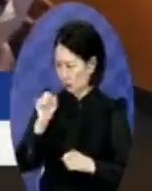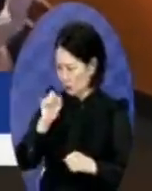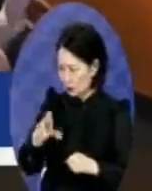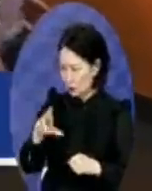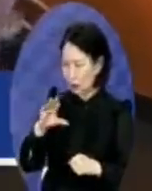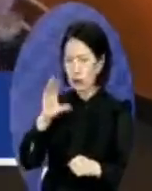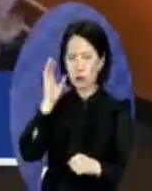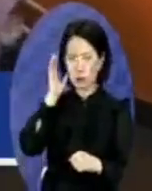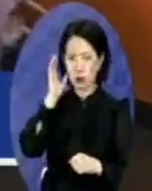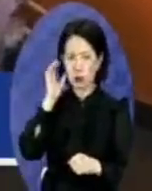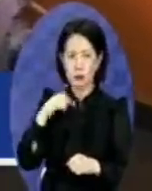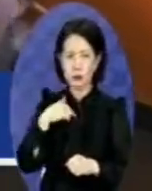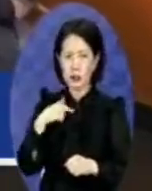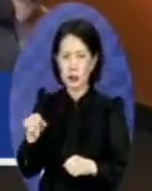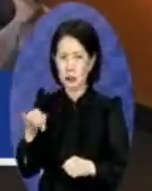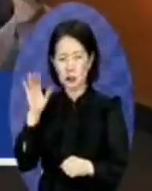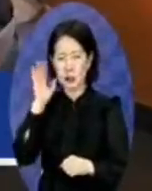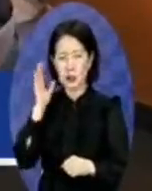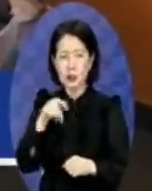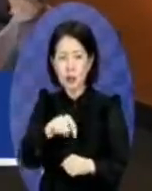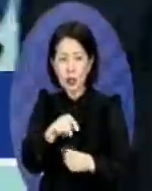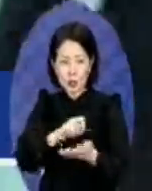мэдсэн байхгүй юу? Ийм юм юм.